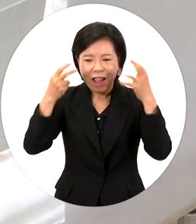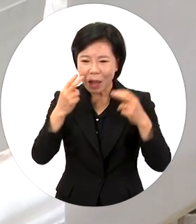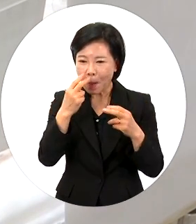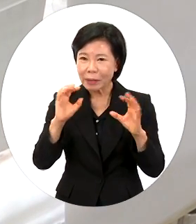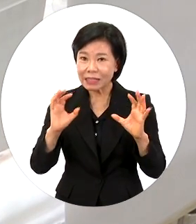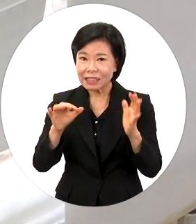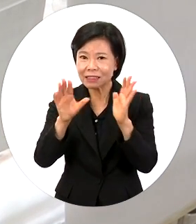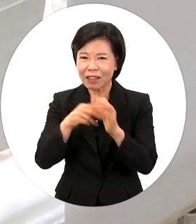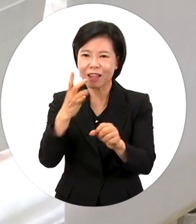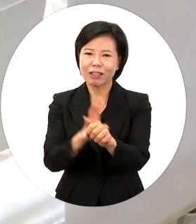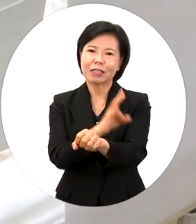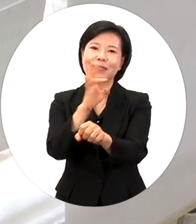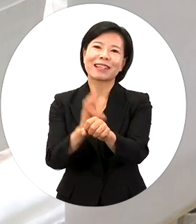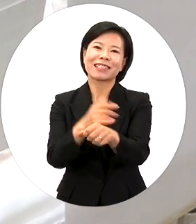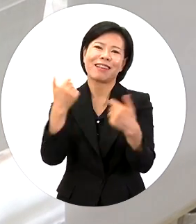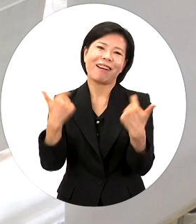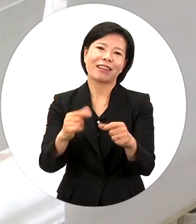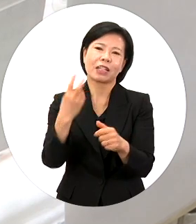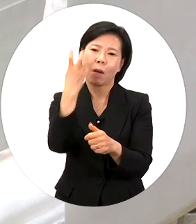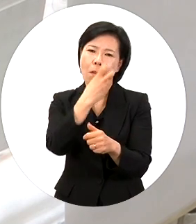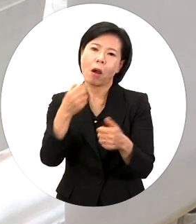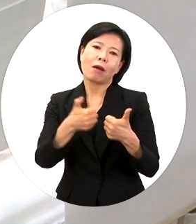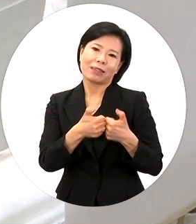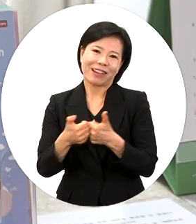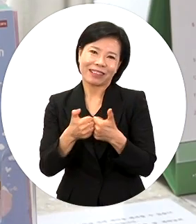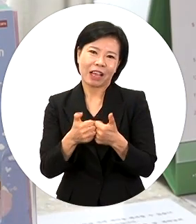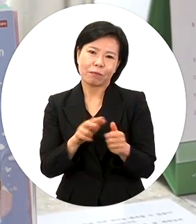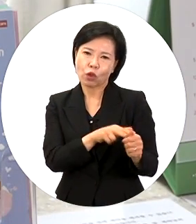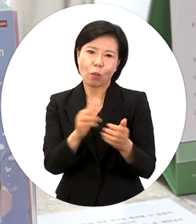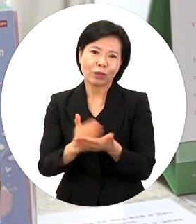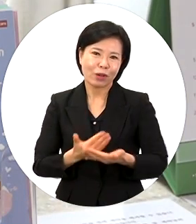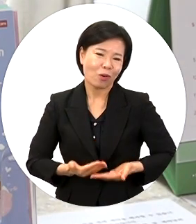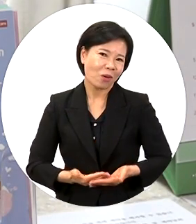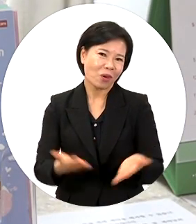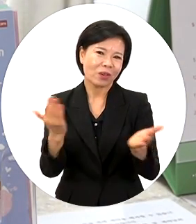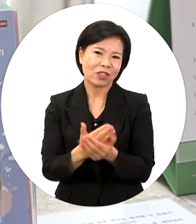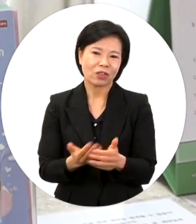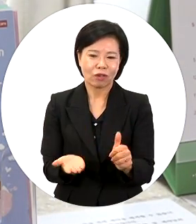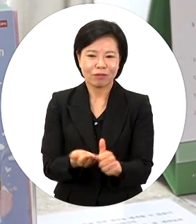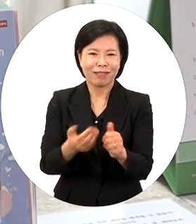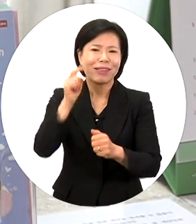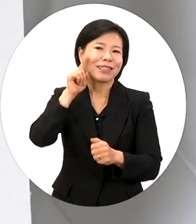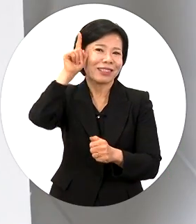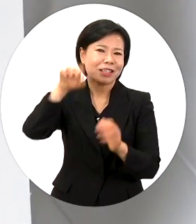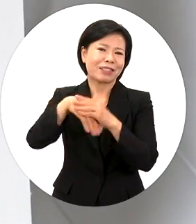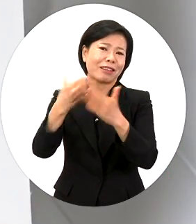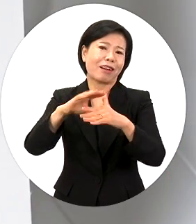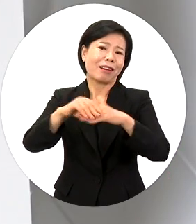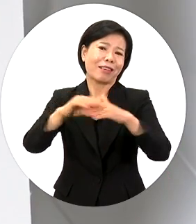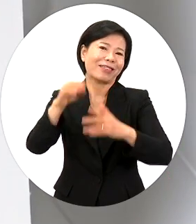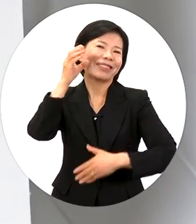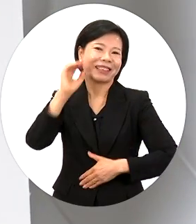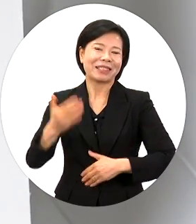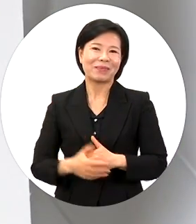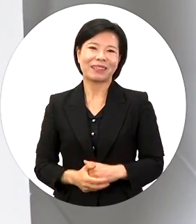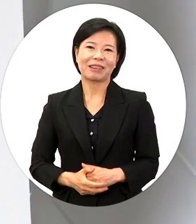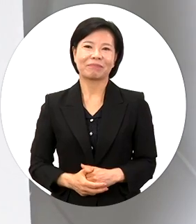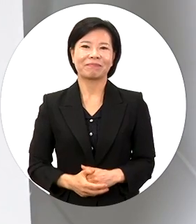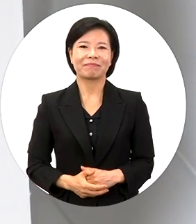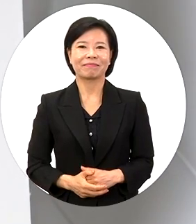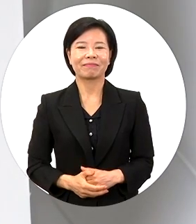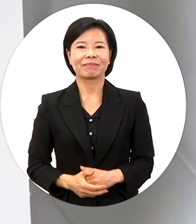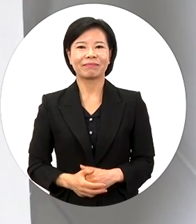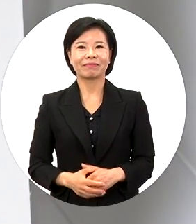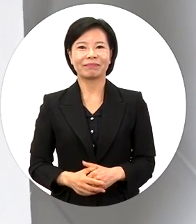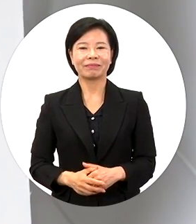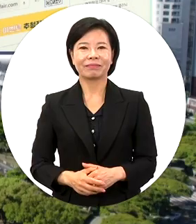임산부와 영유아 가정에 24시간, 상시 육아 상담과 정보를 제공해 양육 스트레스 해소에도 기여할 것으로